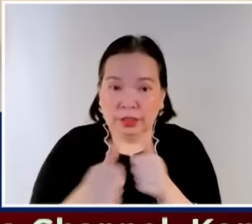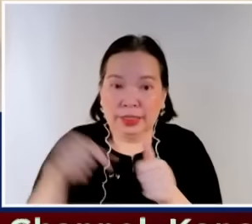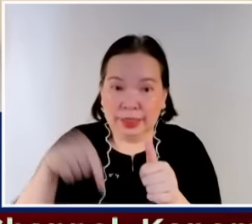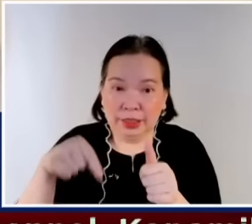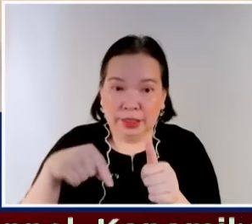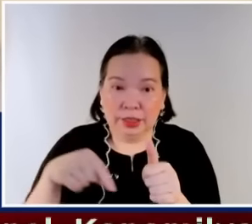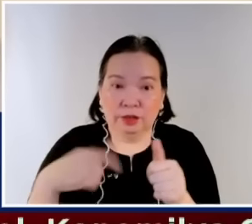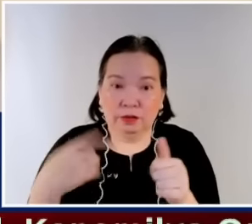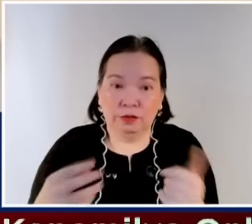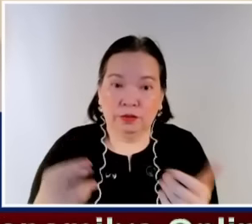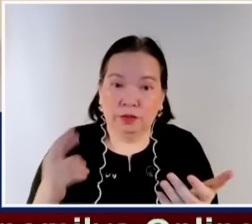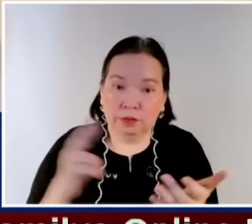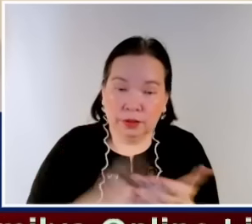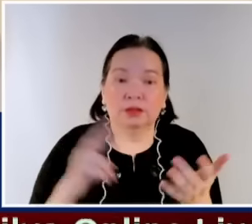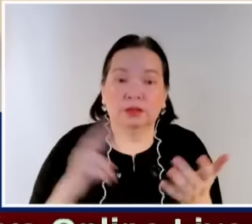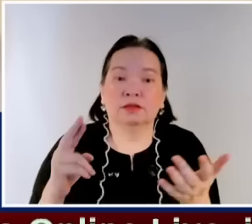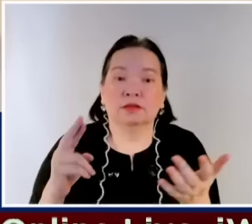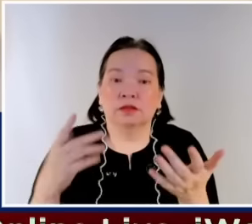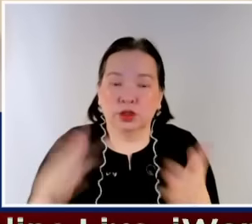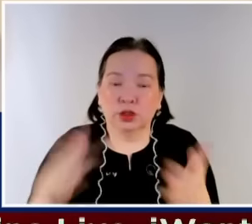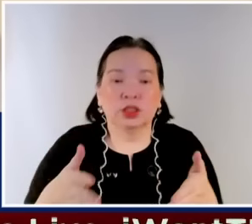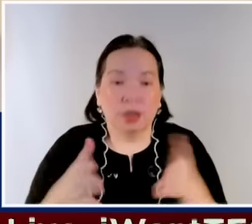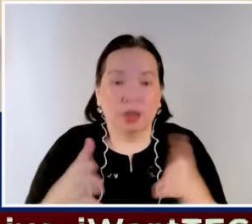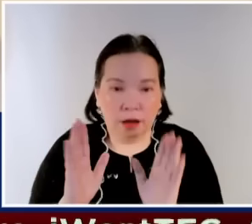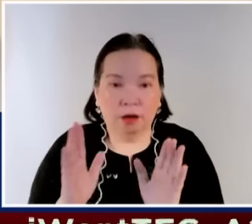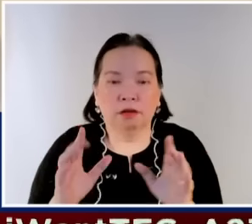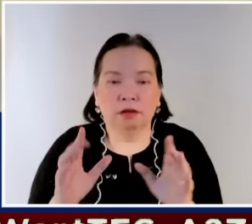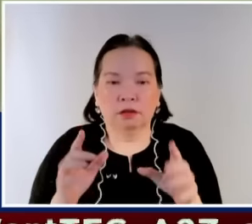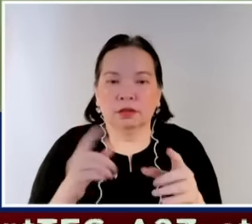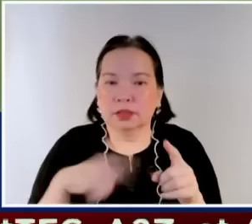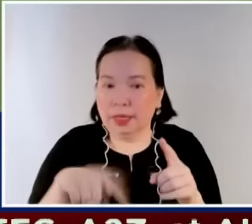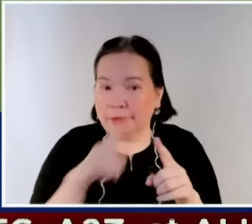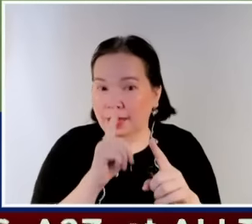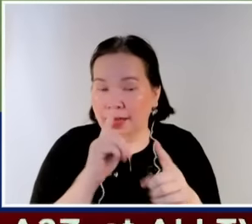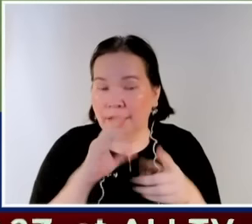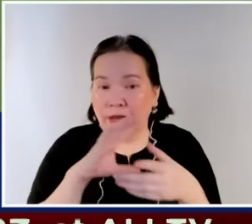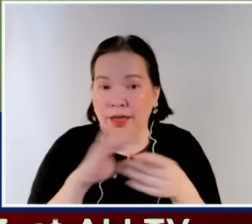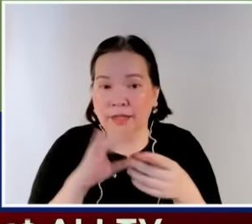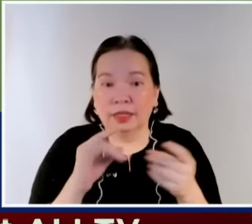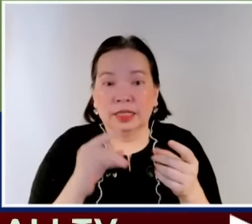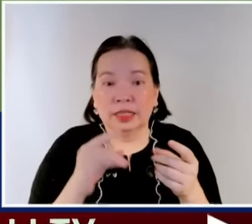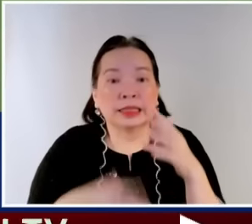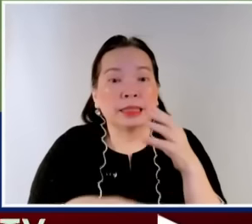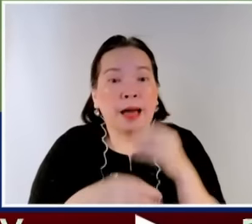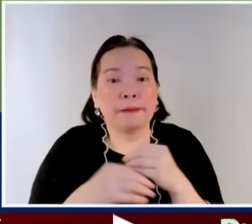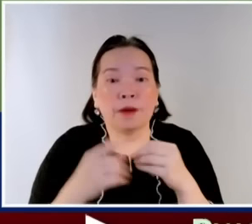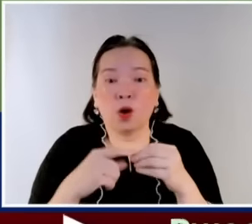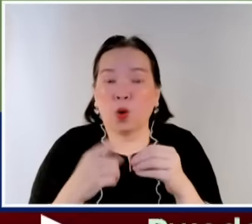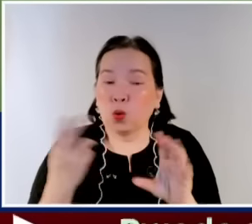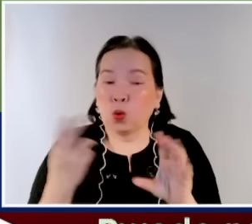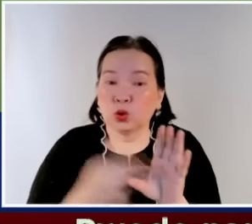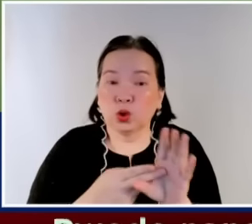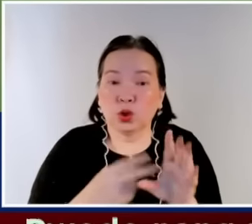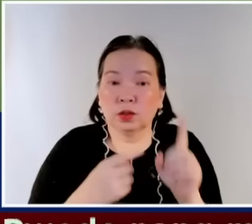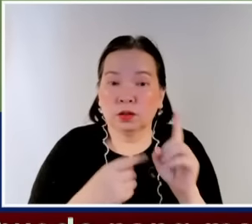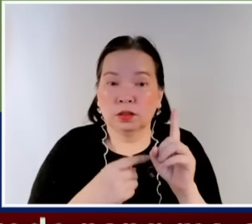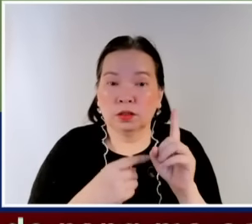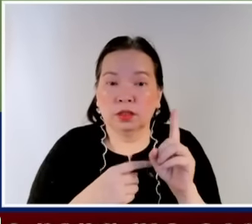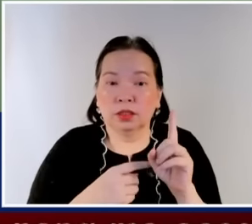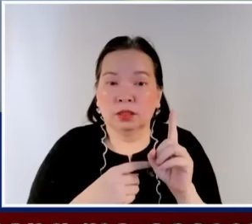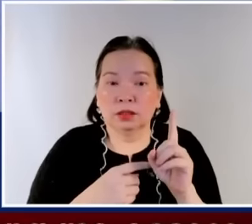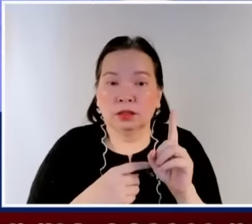sanctioned by World Athletics. Dagdag ng World No. 2 pole vaulter, kabilang sa mga inaasahang lalahok ay sina Alex Schernickel